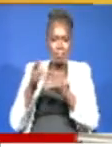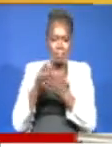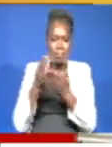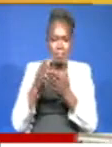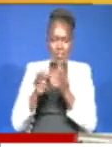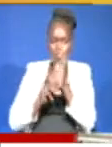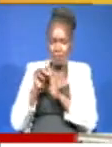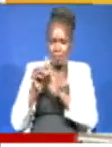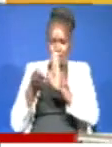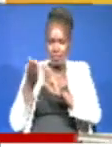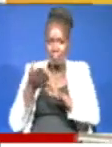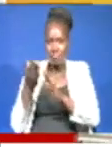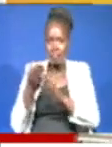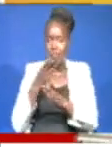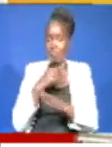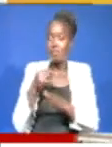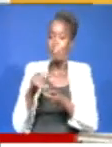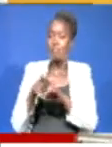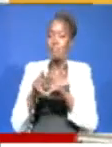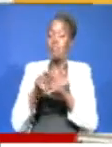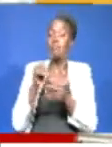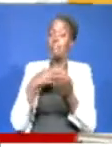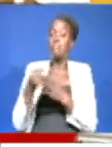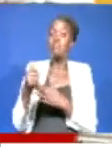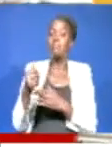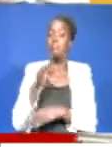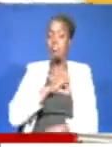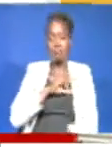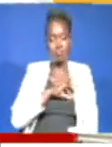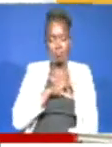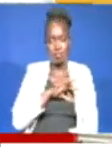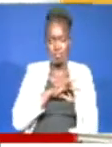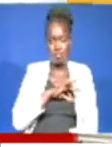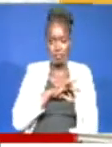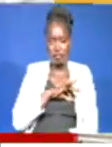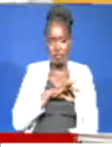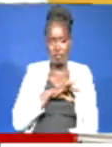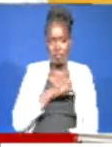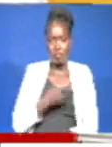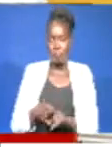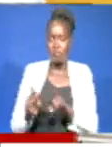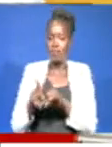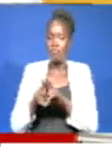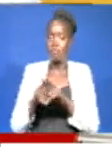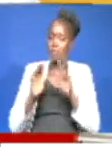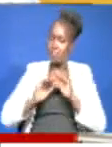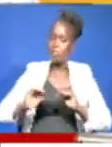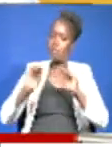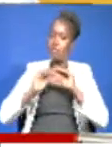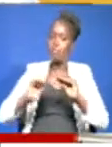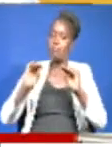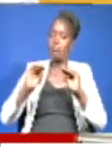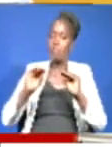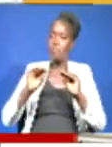haraka na ambayo pia wakiuza watapata mapato ya juu. Lakini pia tukiwahamasisha